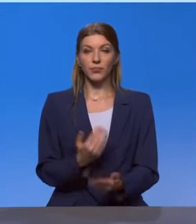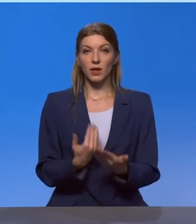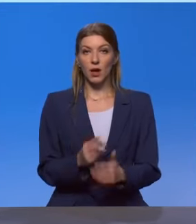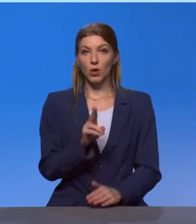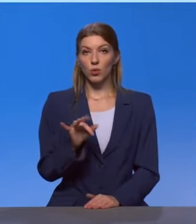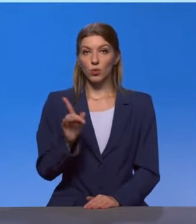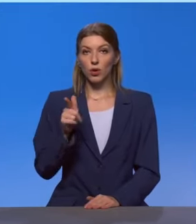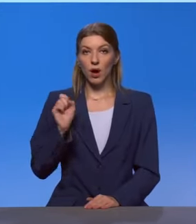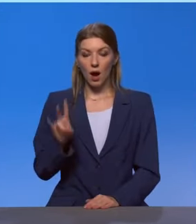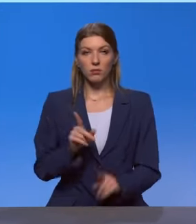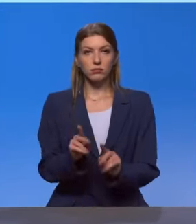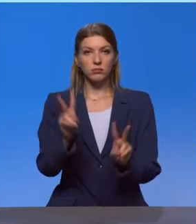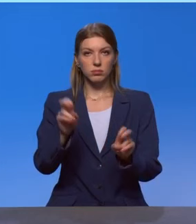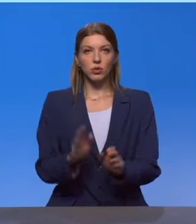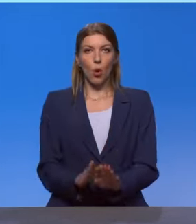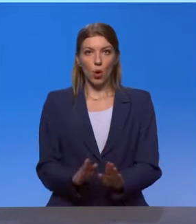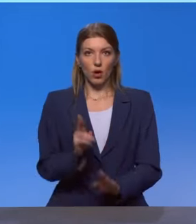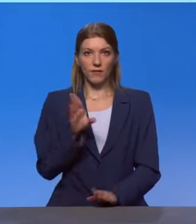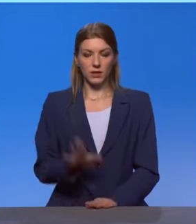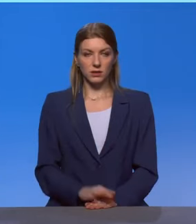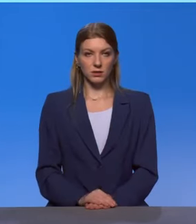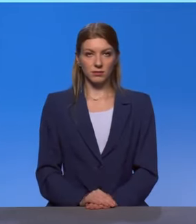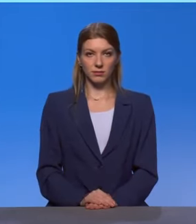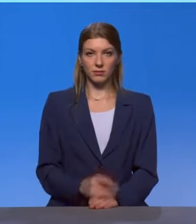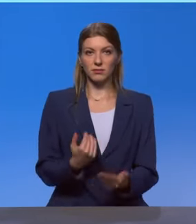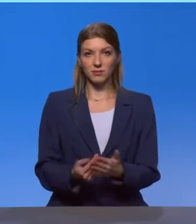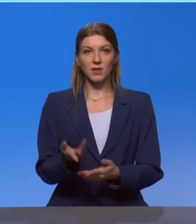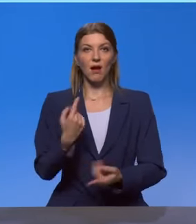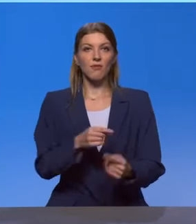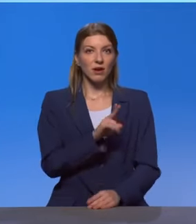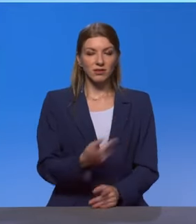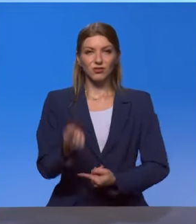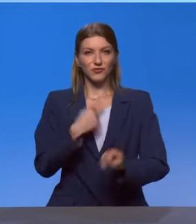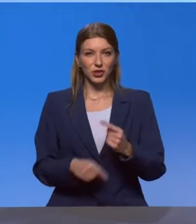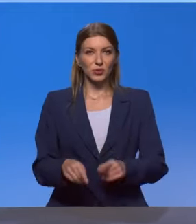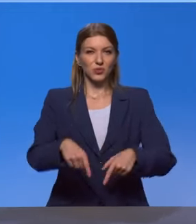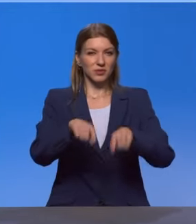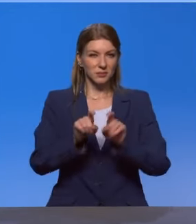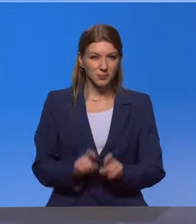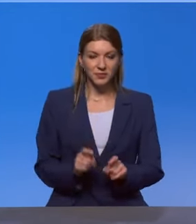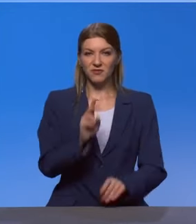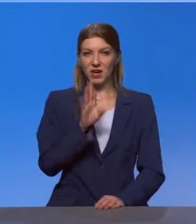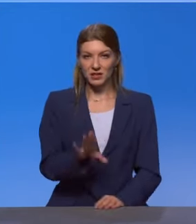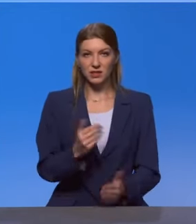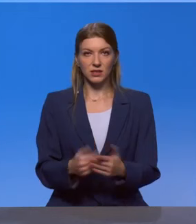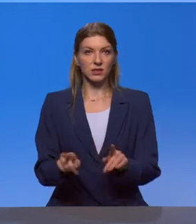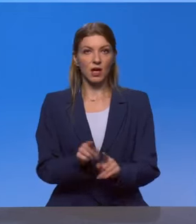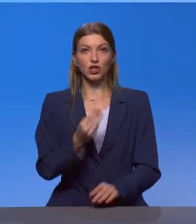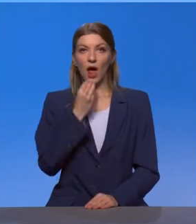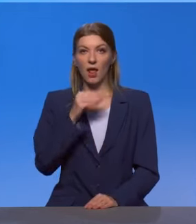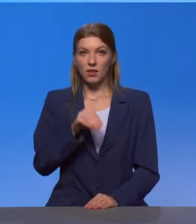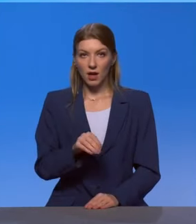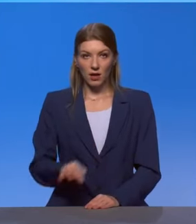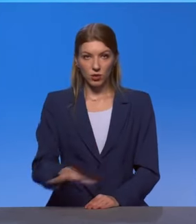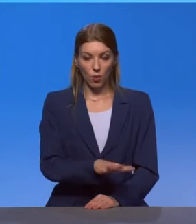пишет. Владимирская область, квартира, пришел с работы и на диван. И тоже за квартиру телезритель из Ленинградской области, там